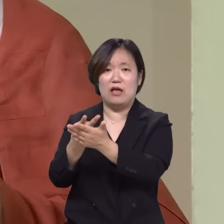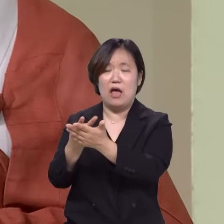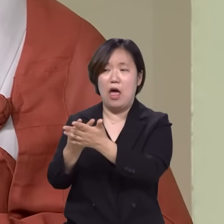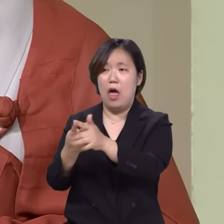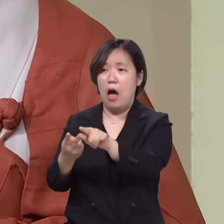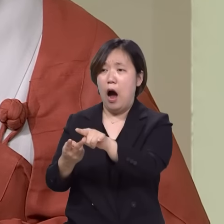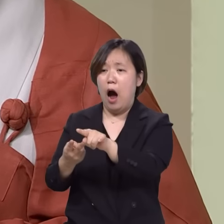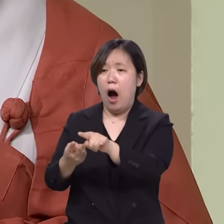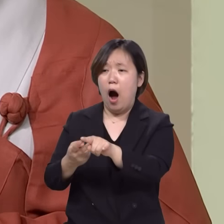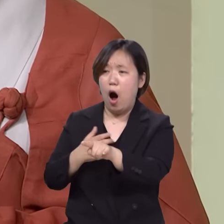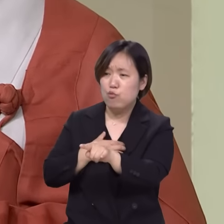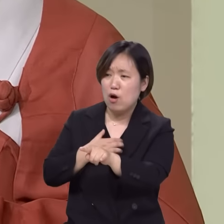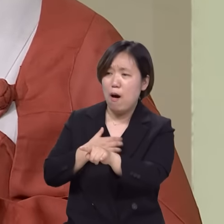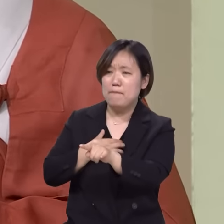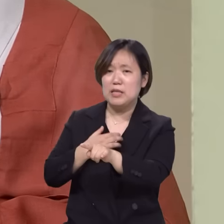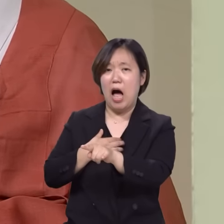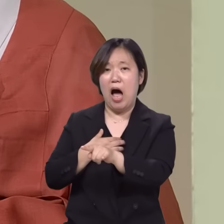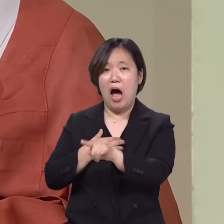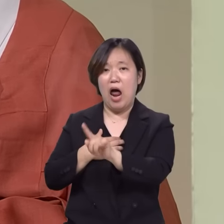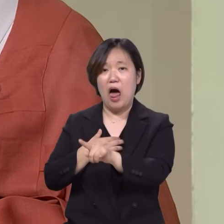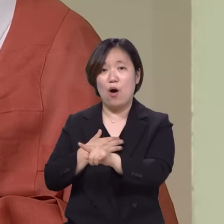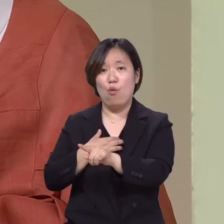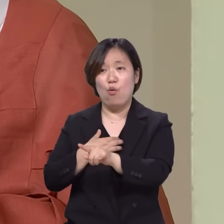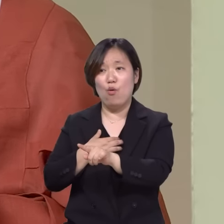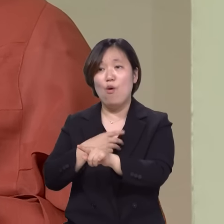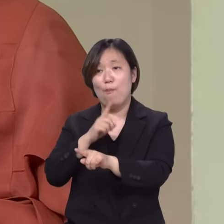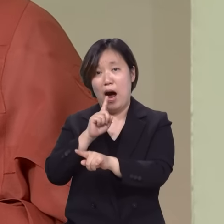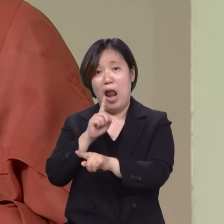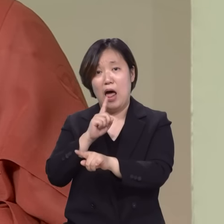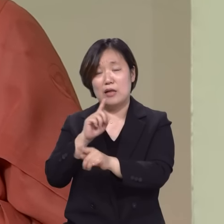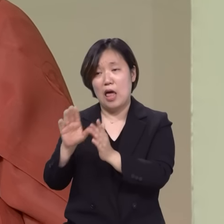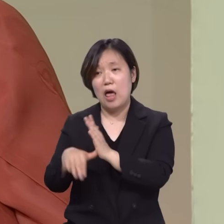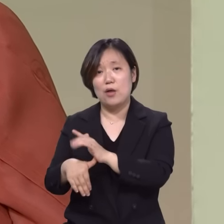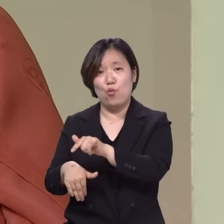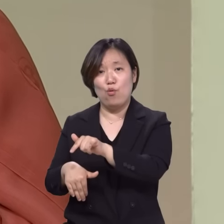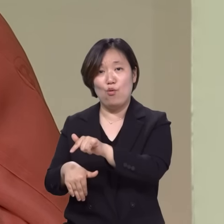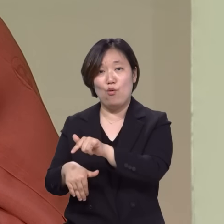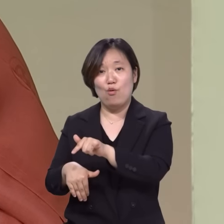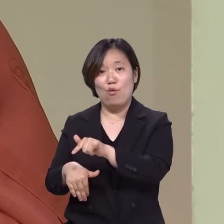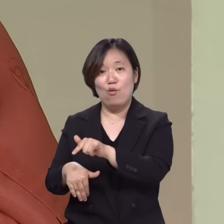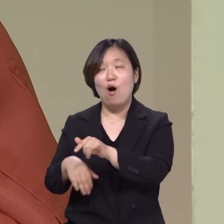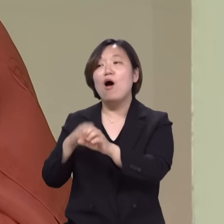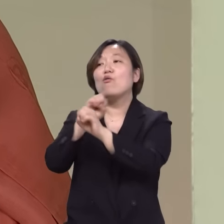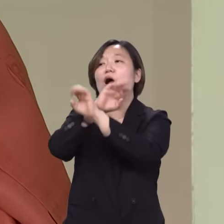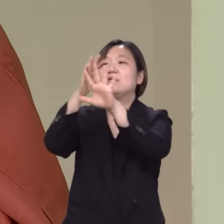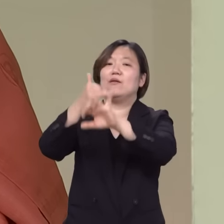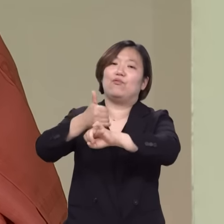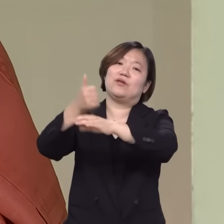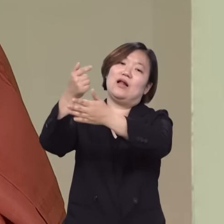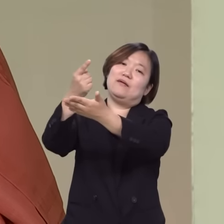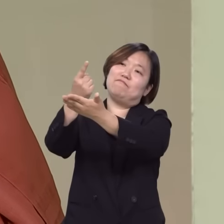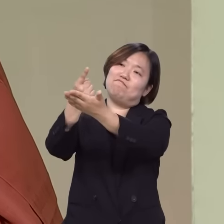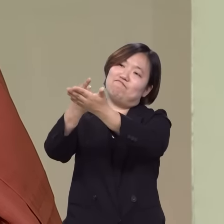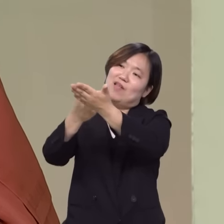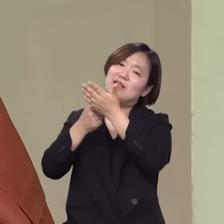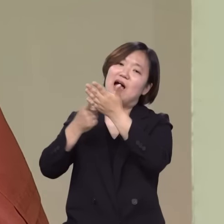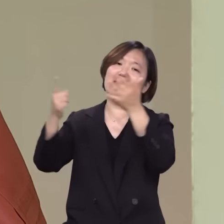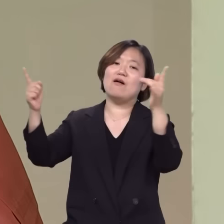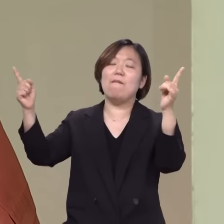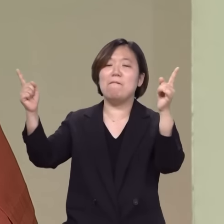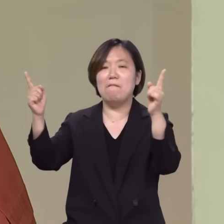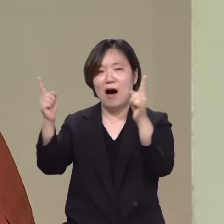위태로운 상황입니다 했던 그 상황에서도 꿈에서 관세음보살님을 친견하고 그 병이